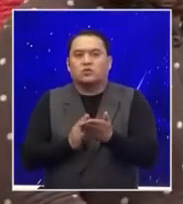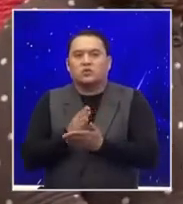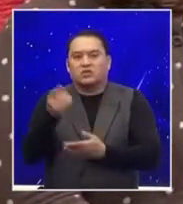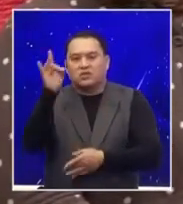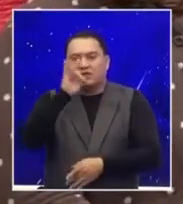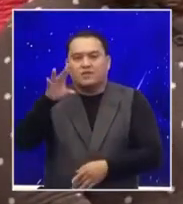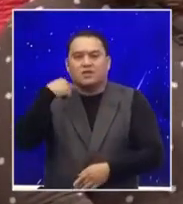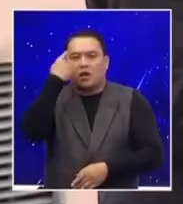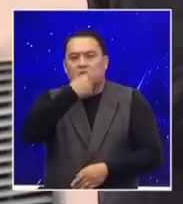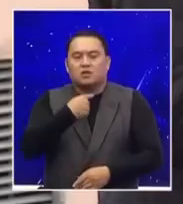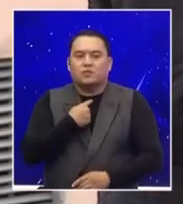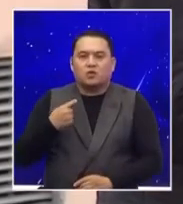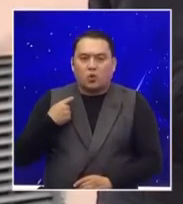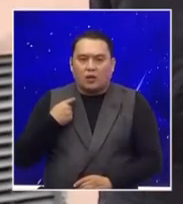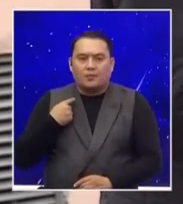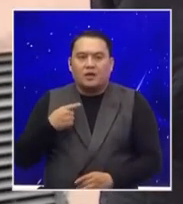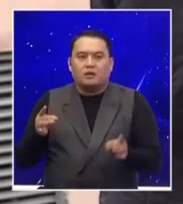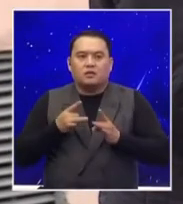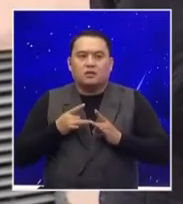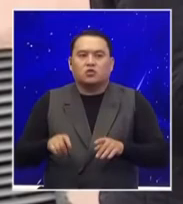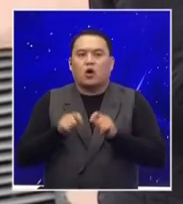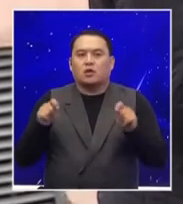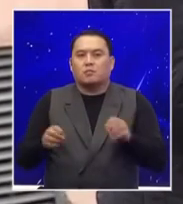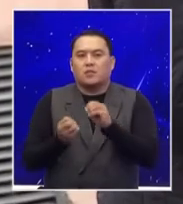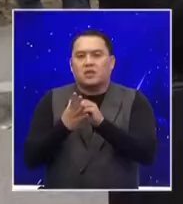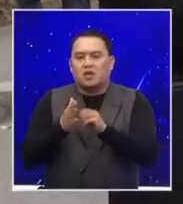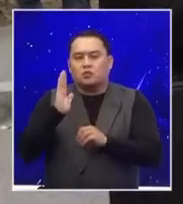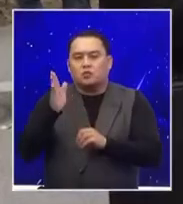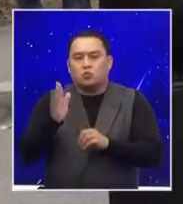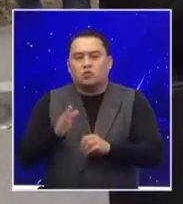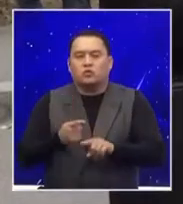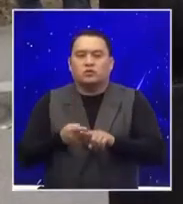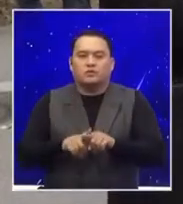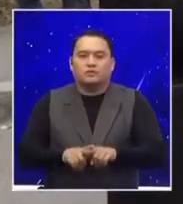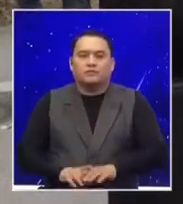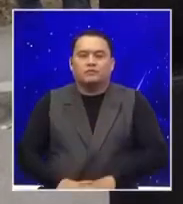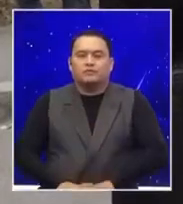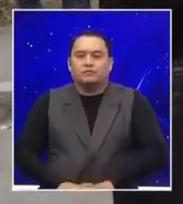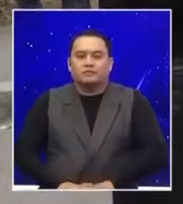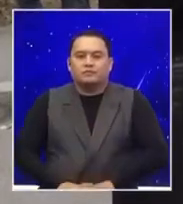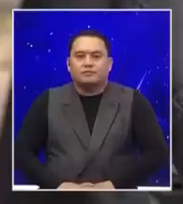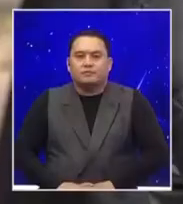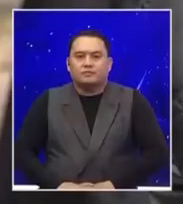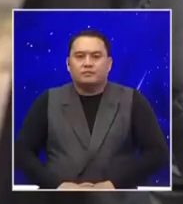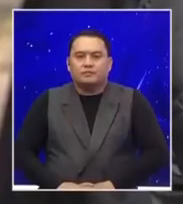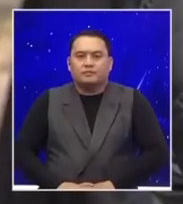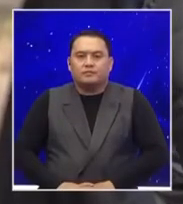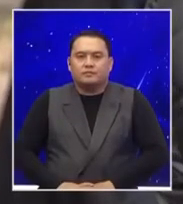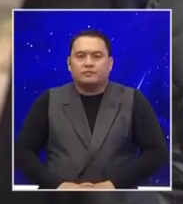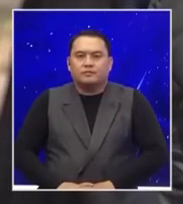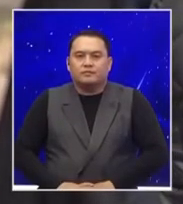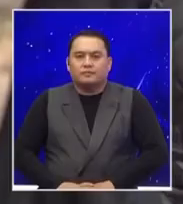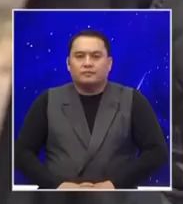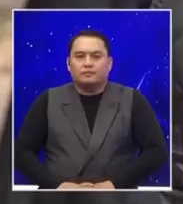известным личностям областного центра. Торжественное открытие 15 из них уже состоялось. Еламан Раймбеков, Жай Курманбаев, телеканал Жетсу,